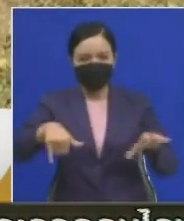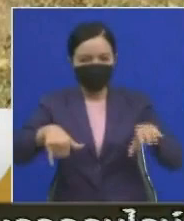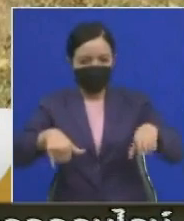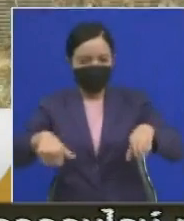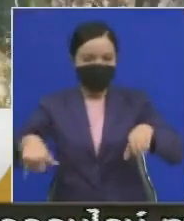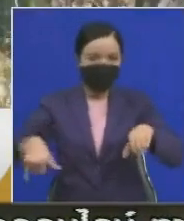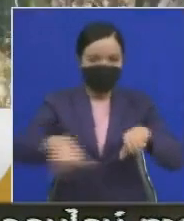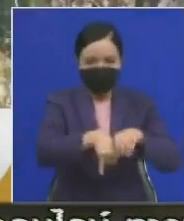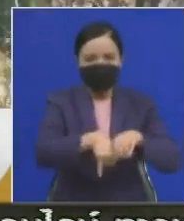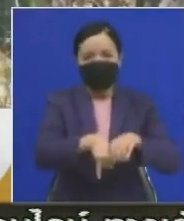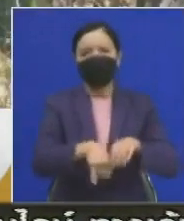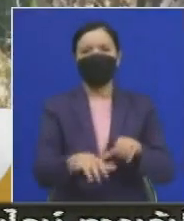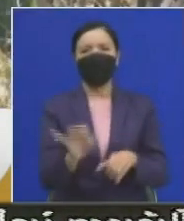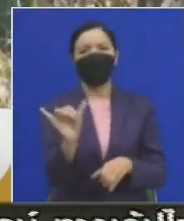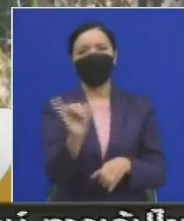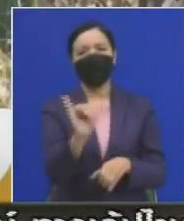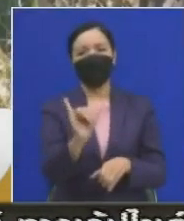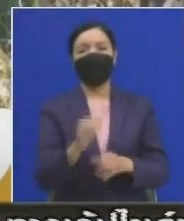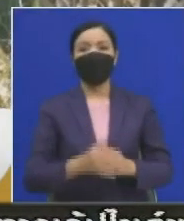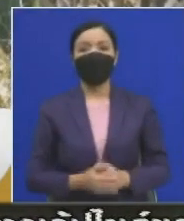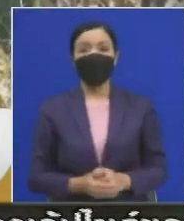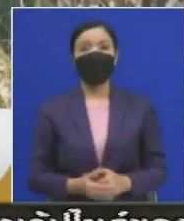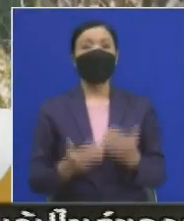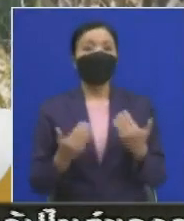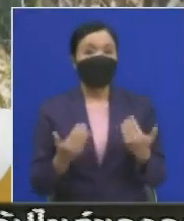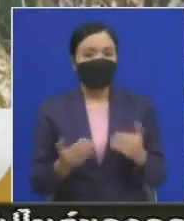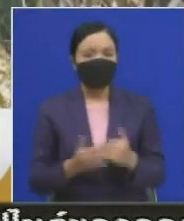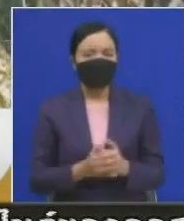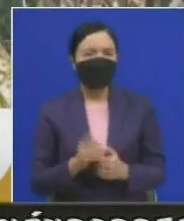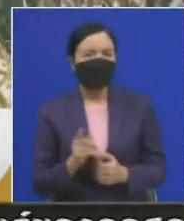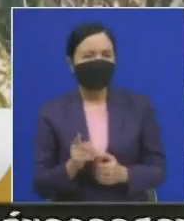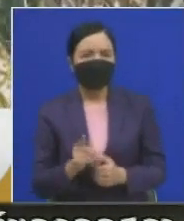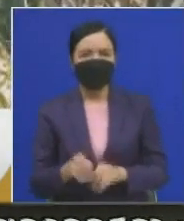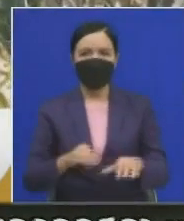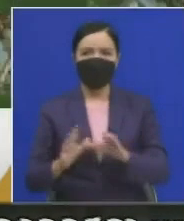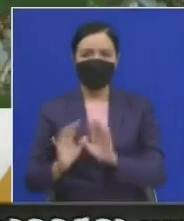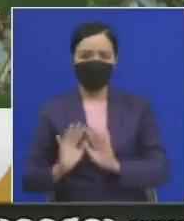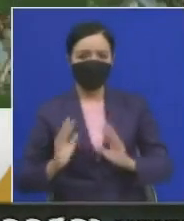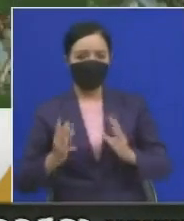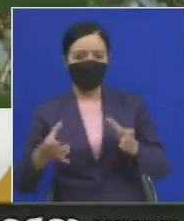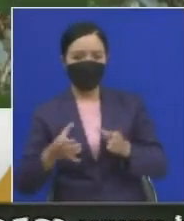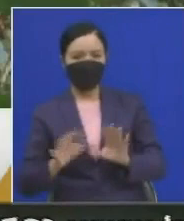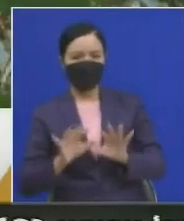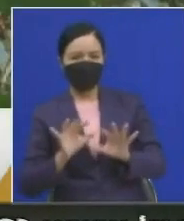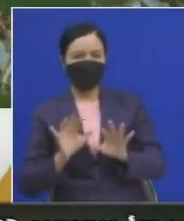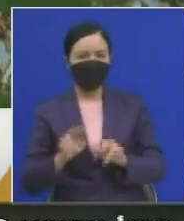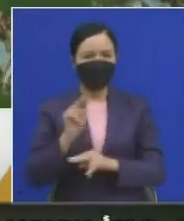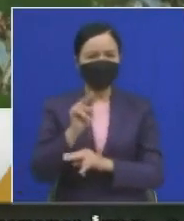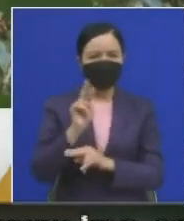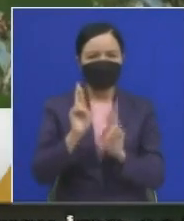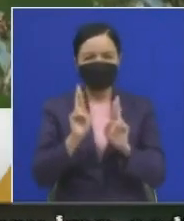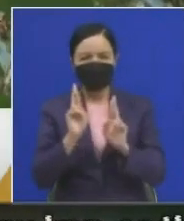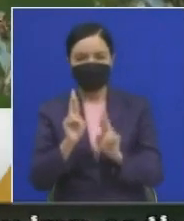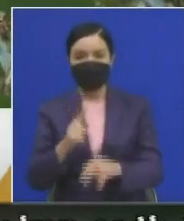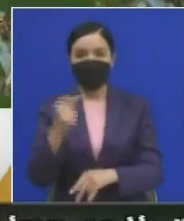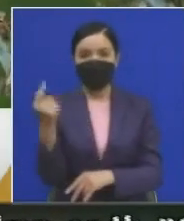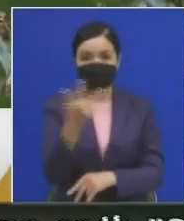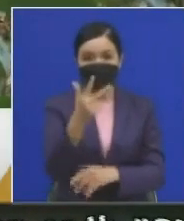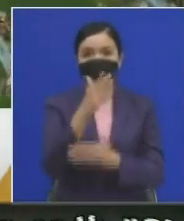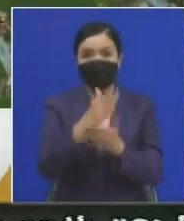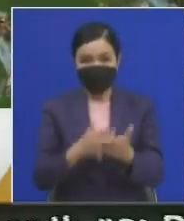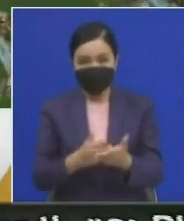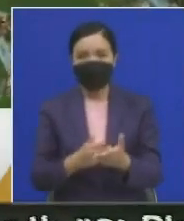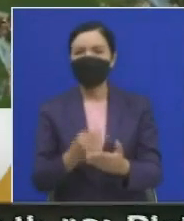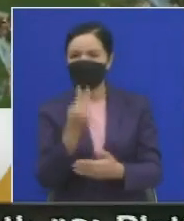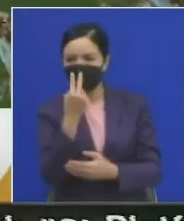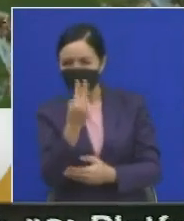มีการวกดกดนะแล้หงจากนั้น ก็ได้มีการจัดชุดเฝาระวัง ประมาณตี 3 ครึ่งเห็นเส้อโ